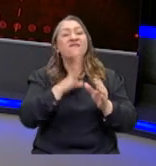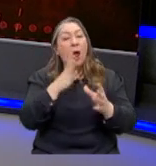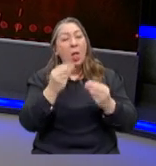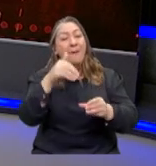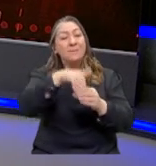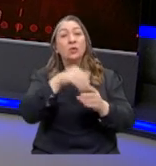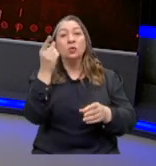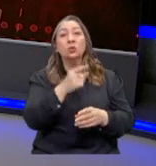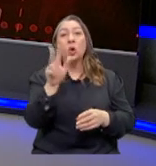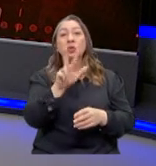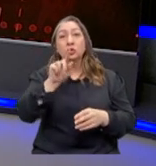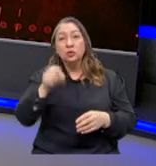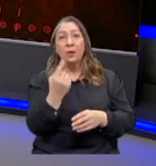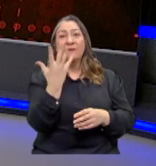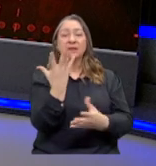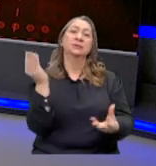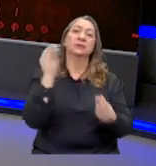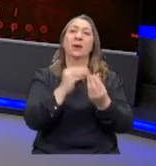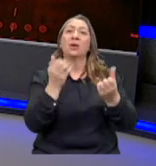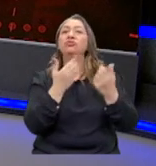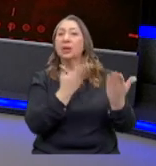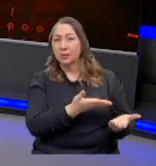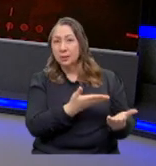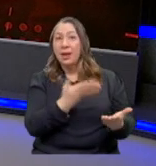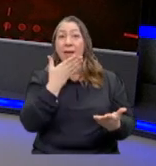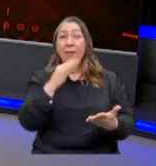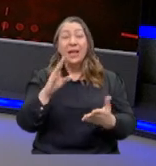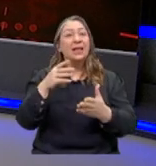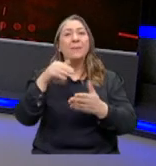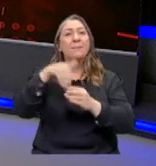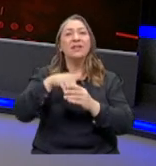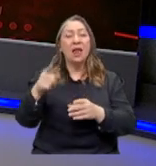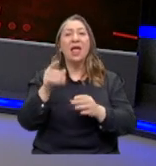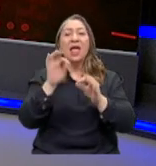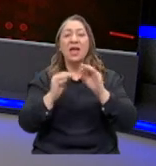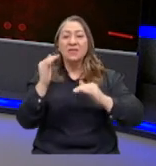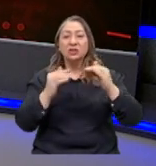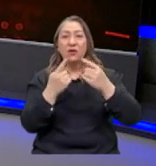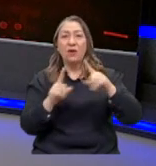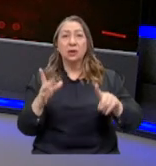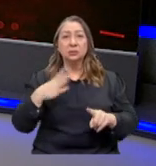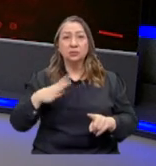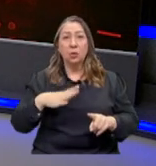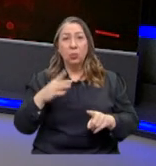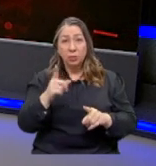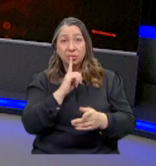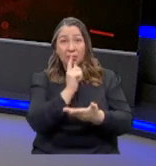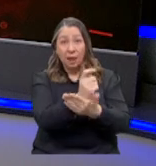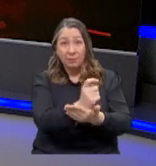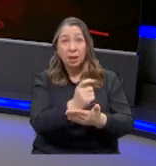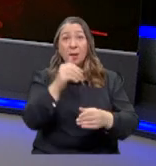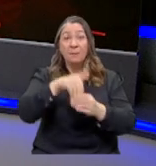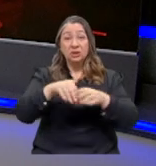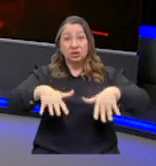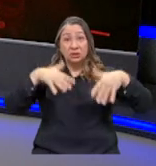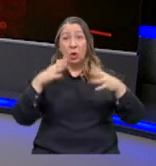milletvekilleri %30,5 zam alacak. Emekli milletvekilleri de enflasyon farkı istiyor. Bu taleplerini